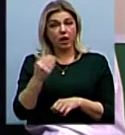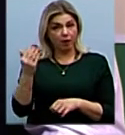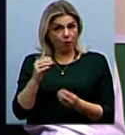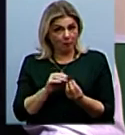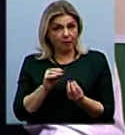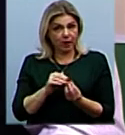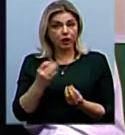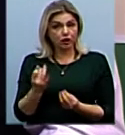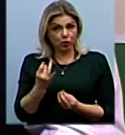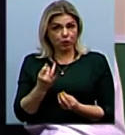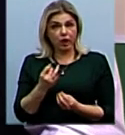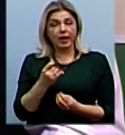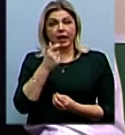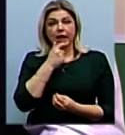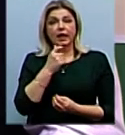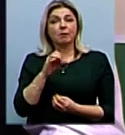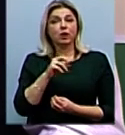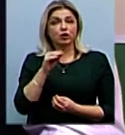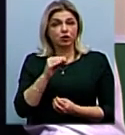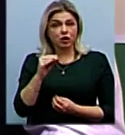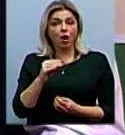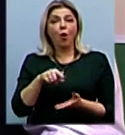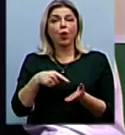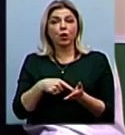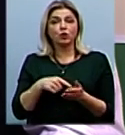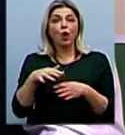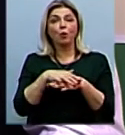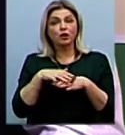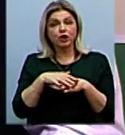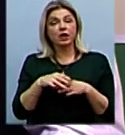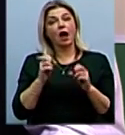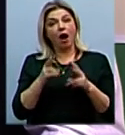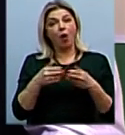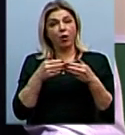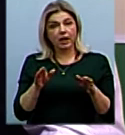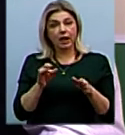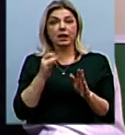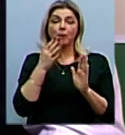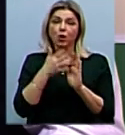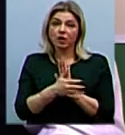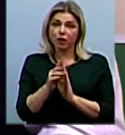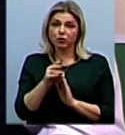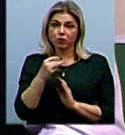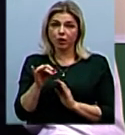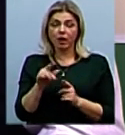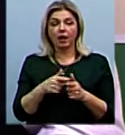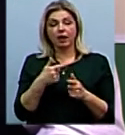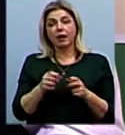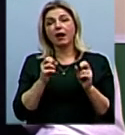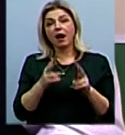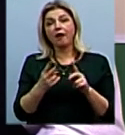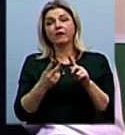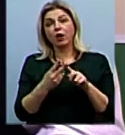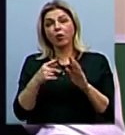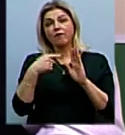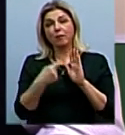интересует имидж городской общины как открытой и прозрачной. И допустим, второй